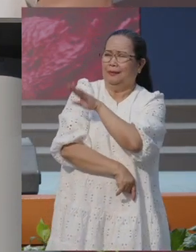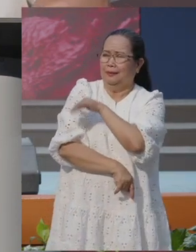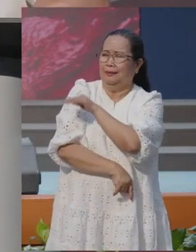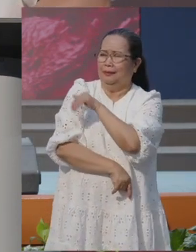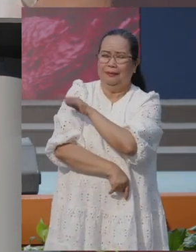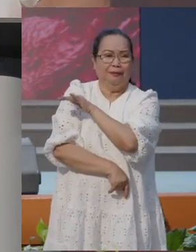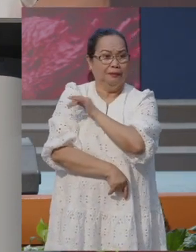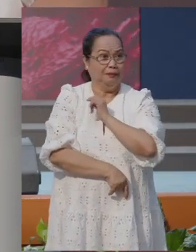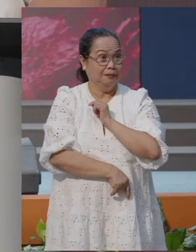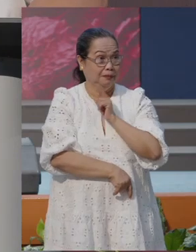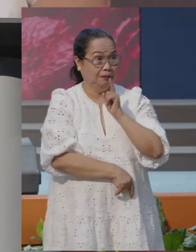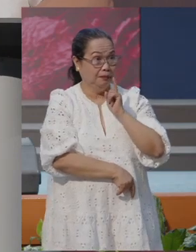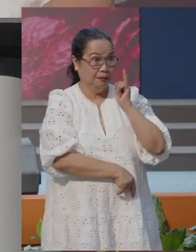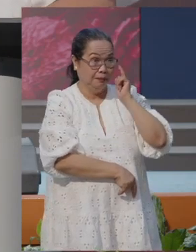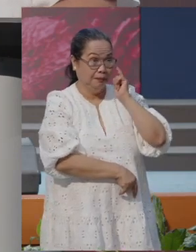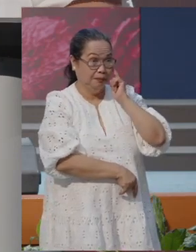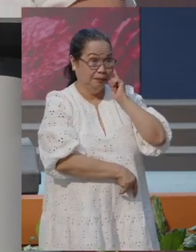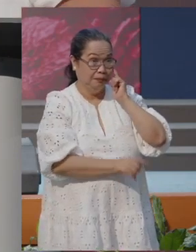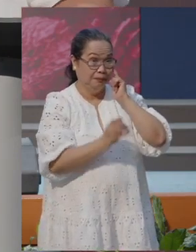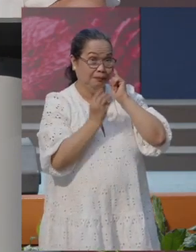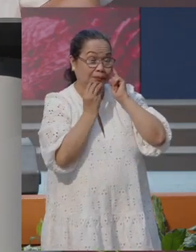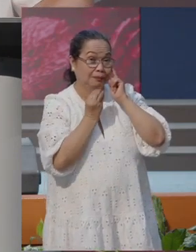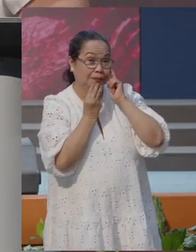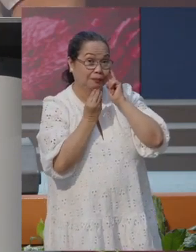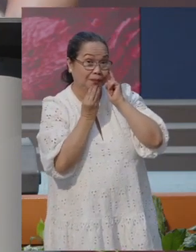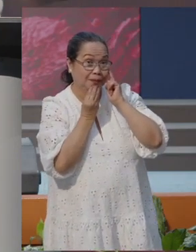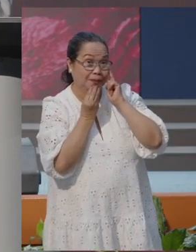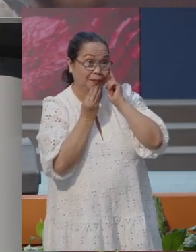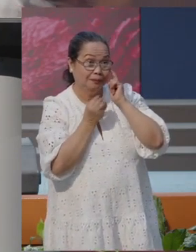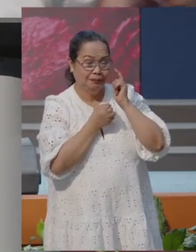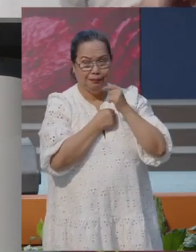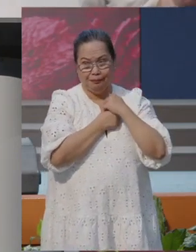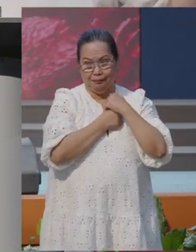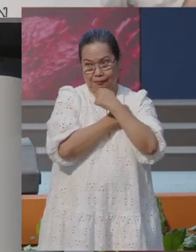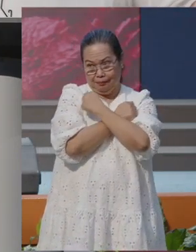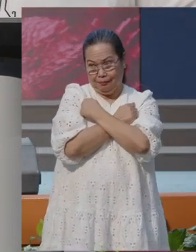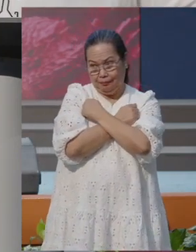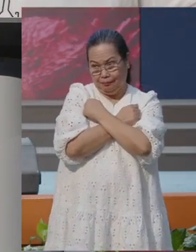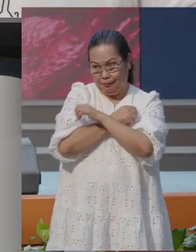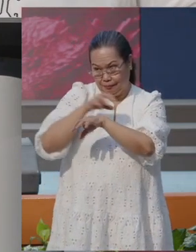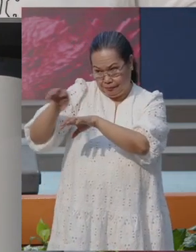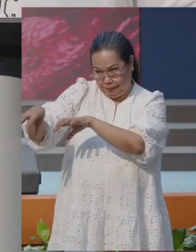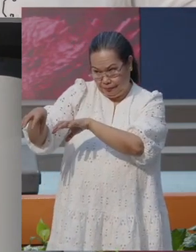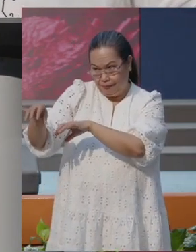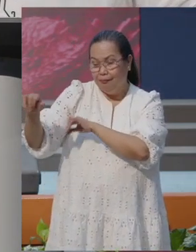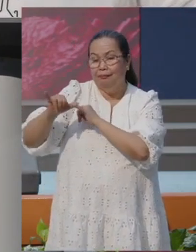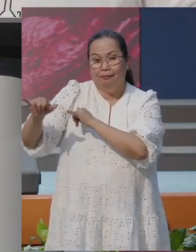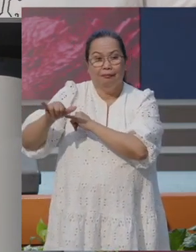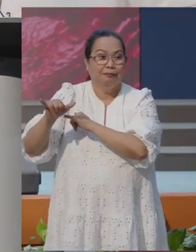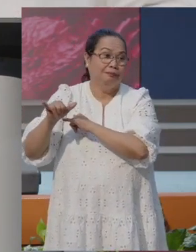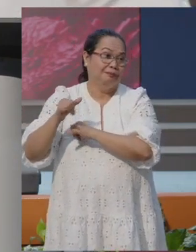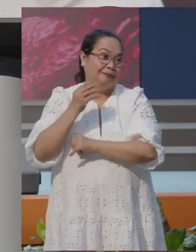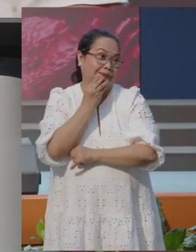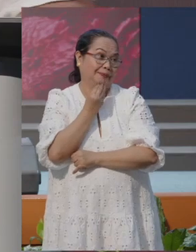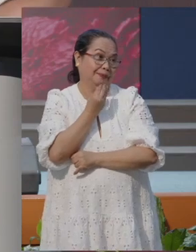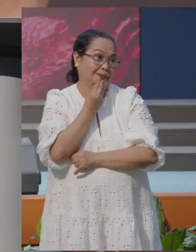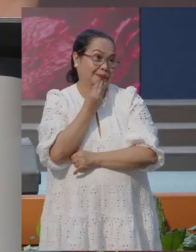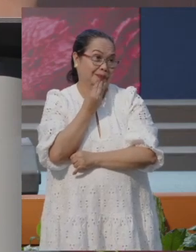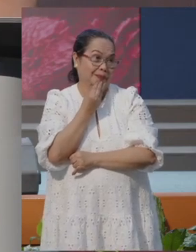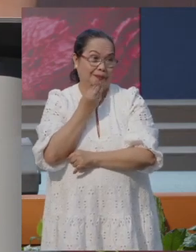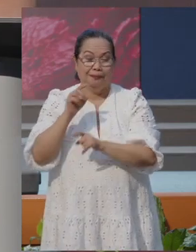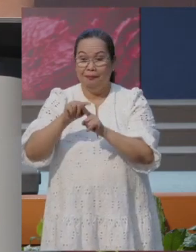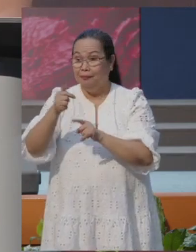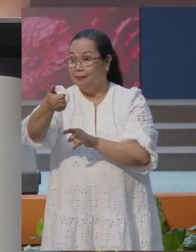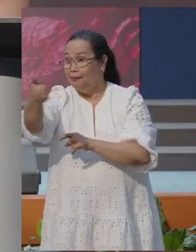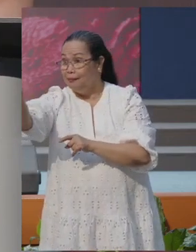So iniisip ng mga Hudyo, I will love my neighbor, my fellow Jew, but I can hate my